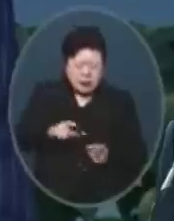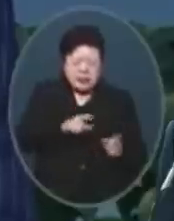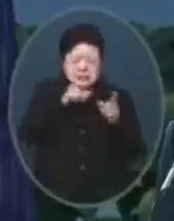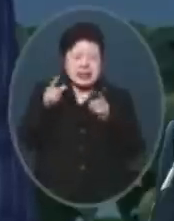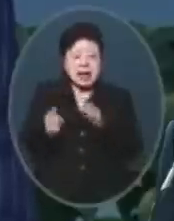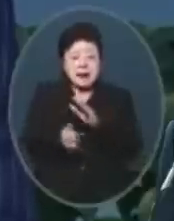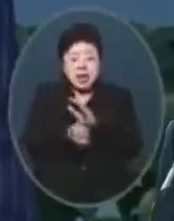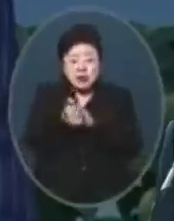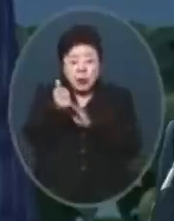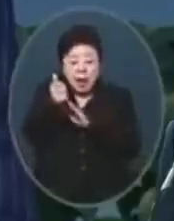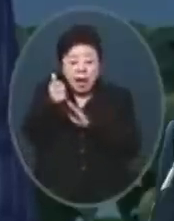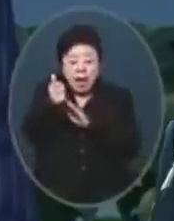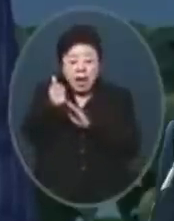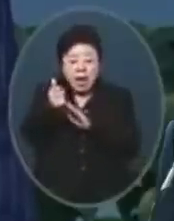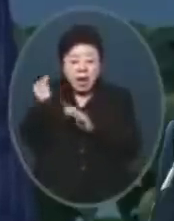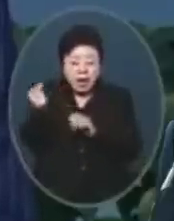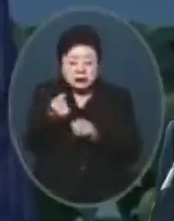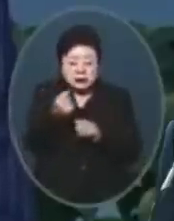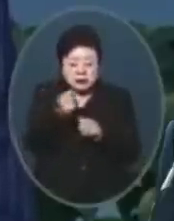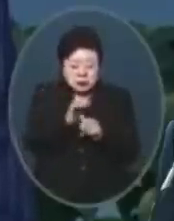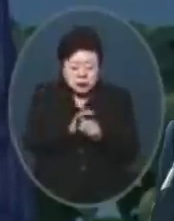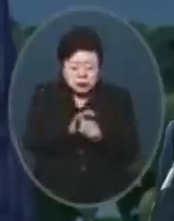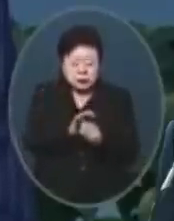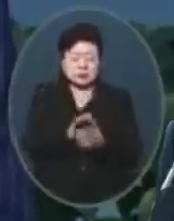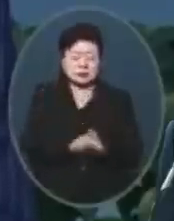소망을 가질 수 있게 해주시니